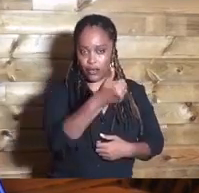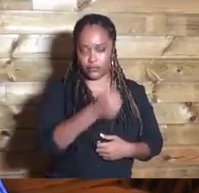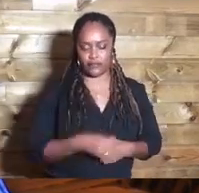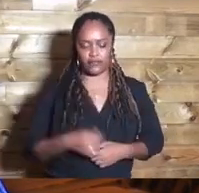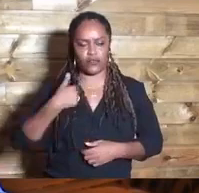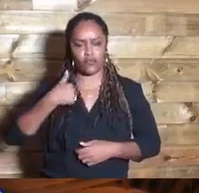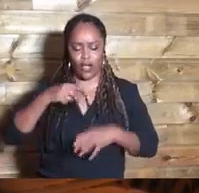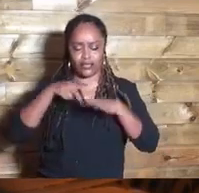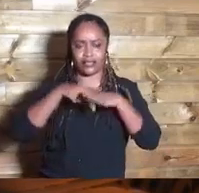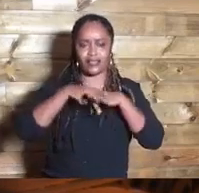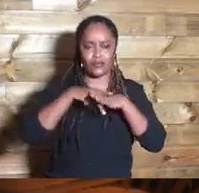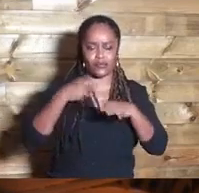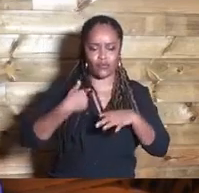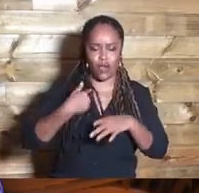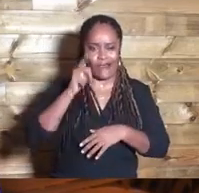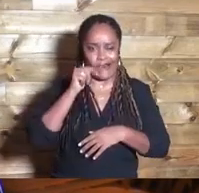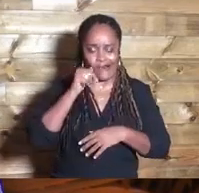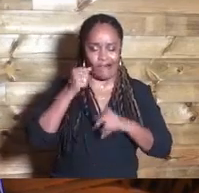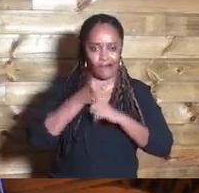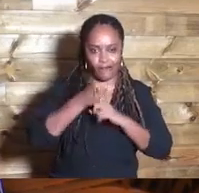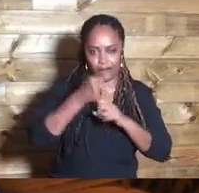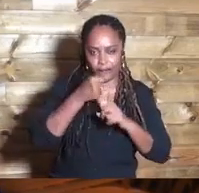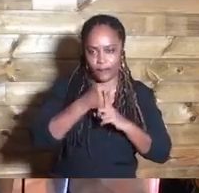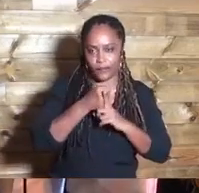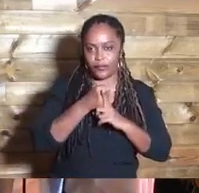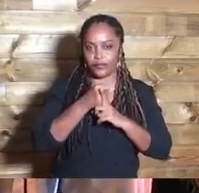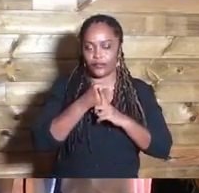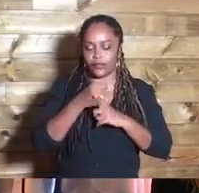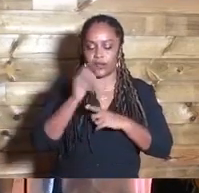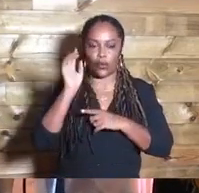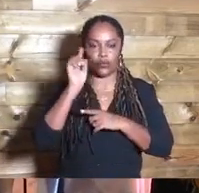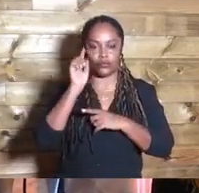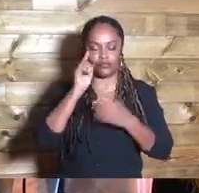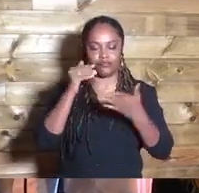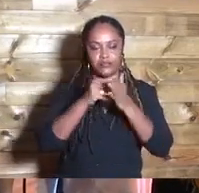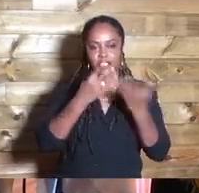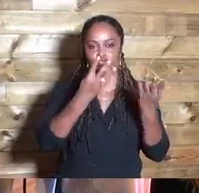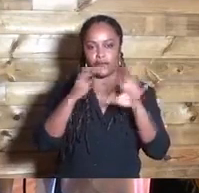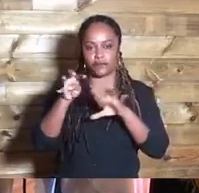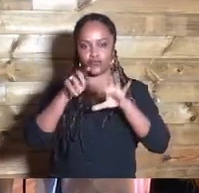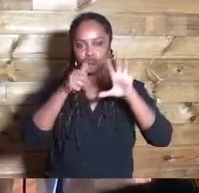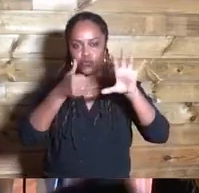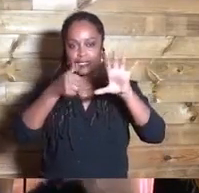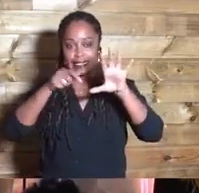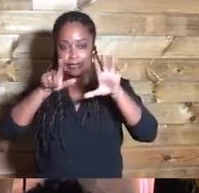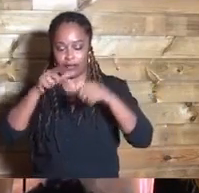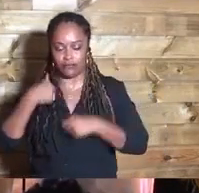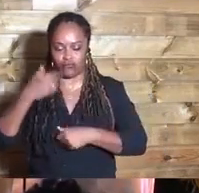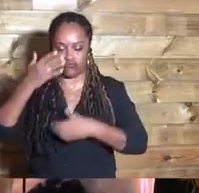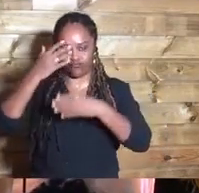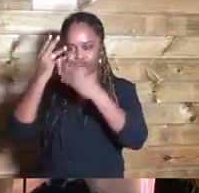commencé à militer, c'est parce que en 1967, on était étudiant en